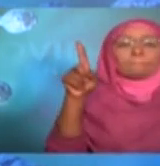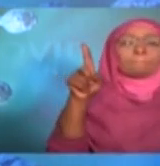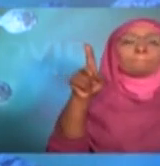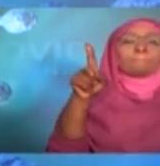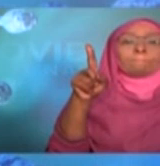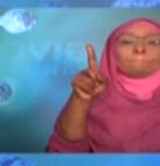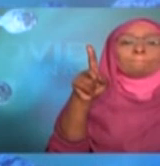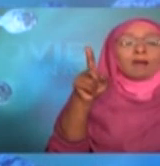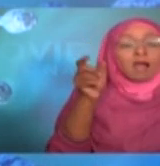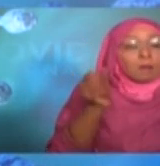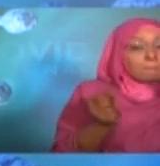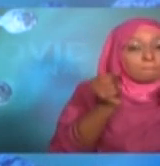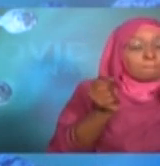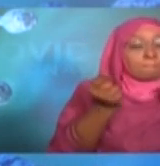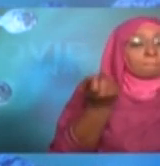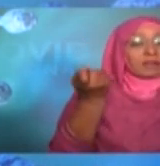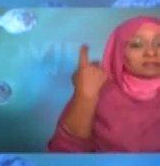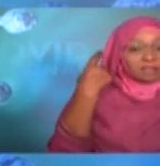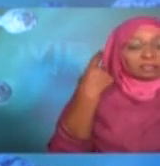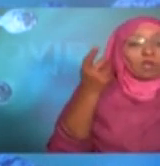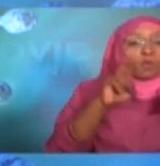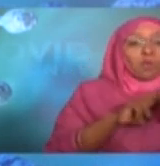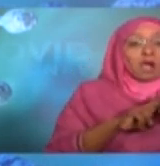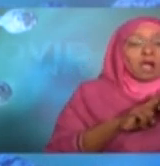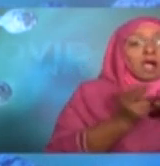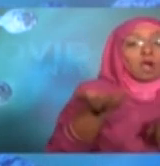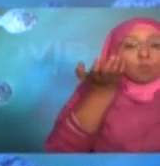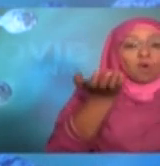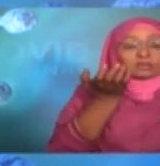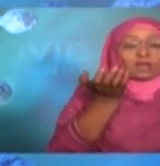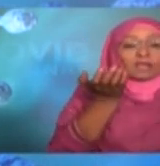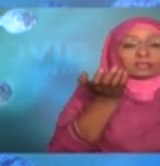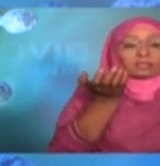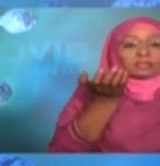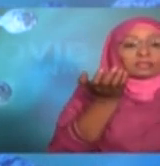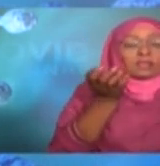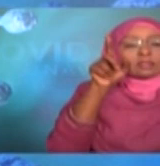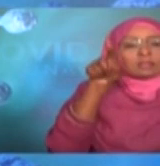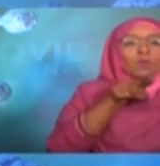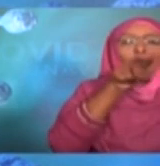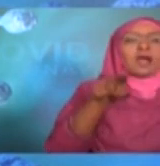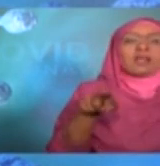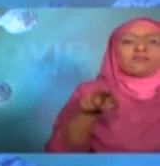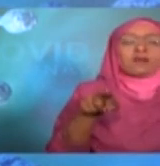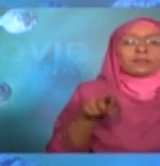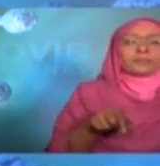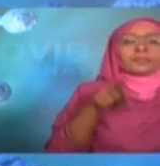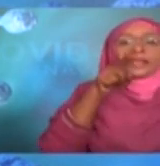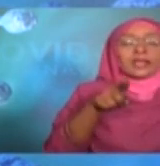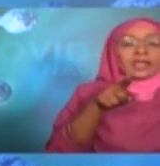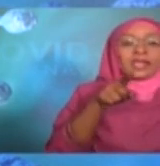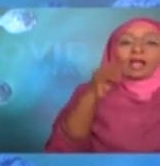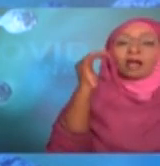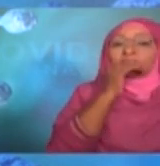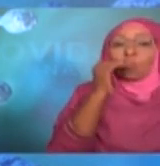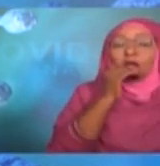للباصات أو لمركبات نقل الركاب. يعتبر ذلك مخالفة لأمر الطوارئ